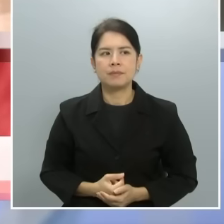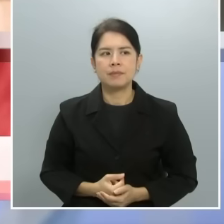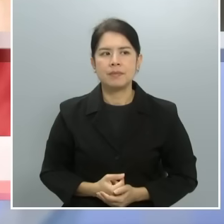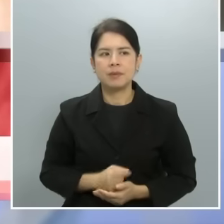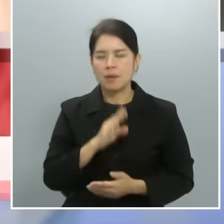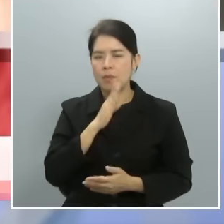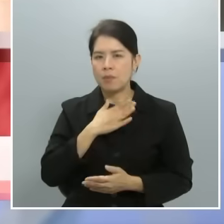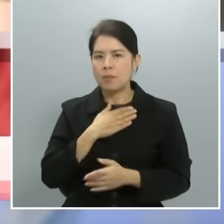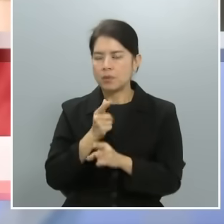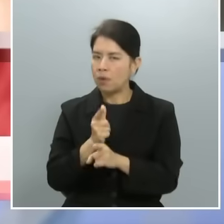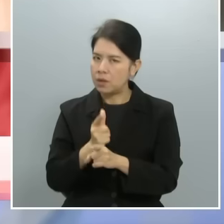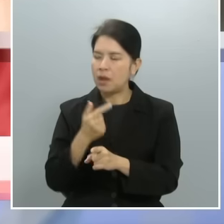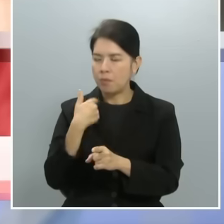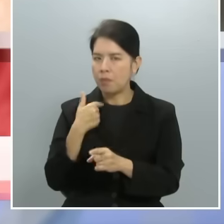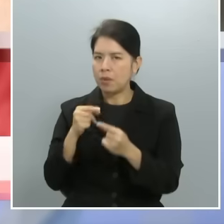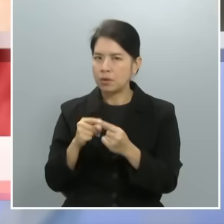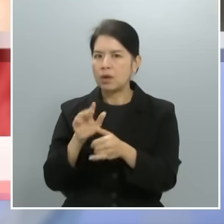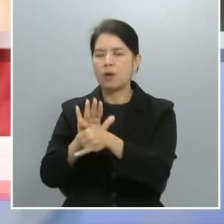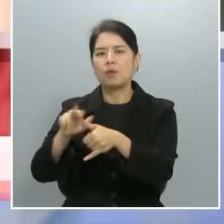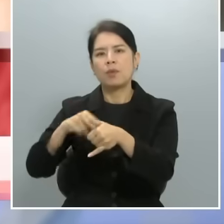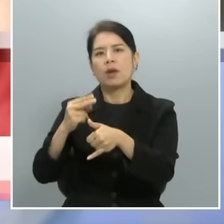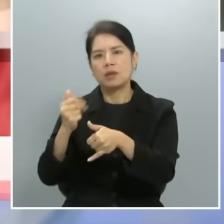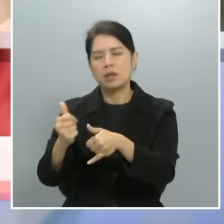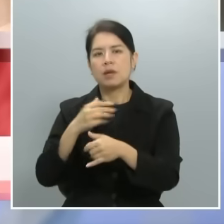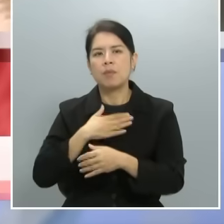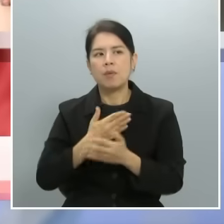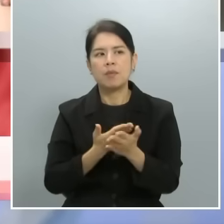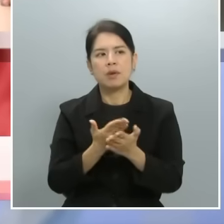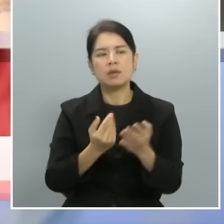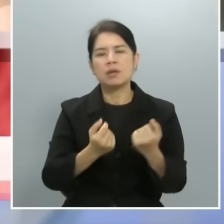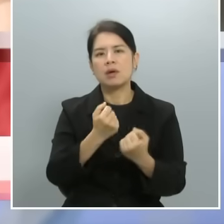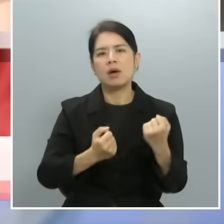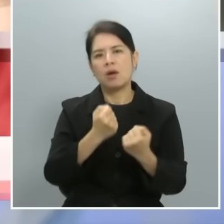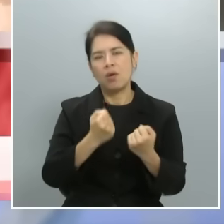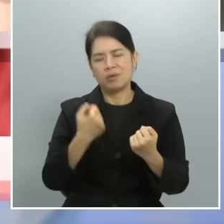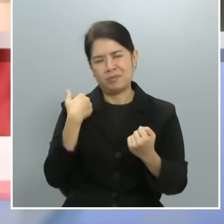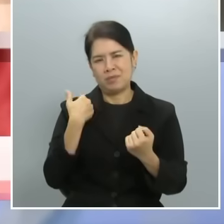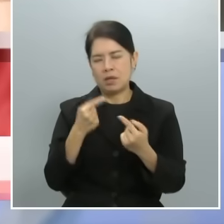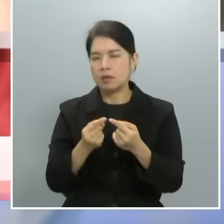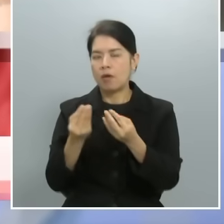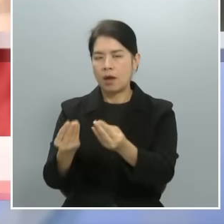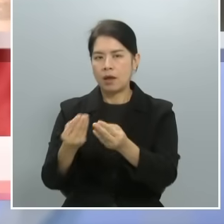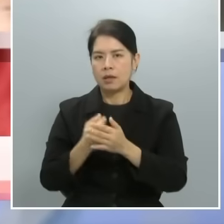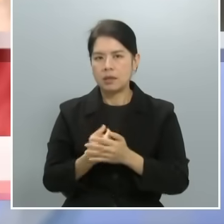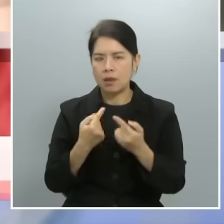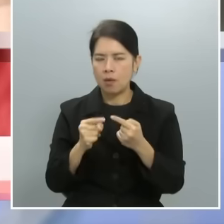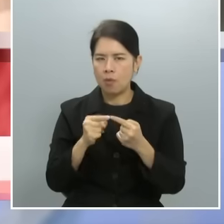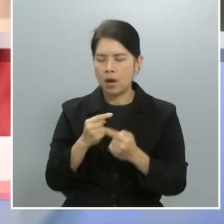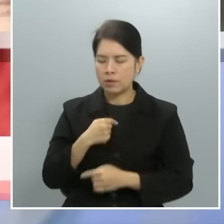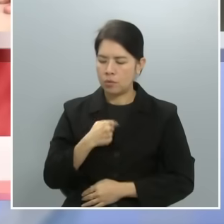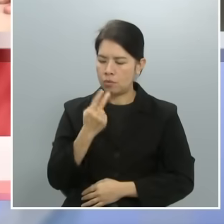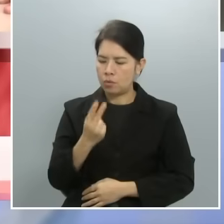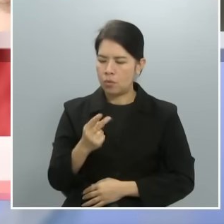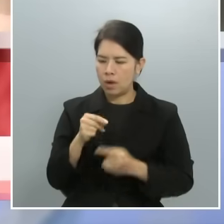พออยู่ไปนะผมซื้อรถให้เสร็จเรียบร้อยถ้าเขินเป็นอย่างนี้นะคุณใช้เงินนี่นะมันจะหมดอย่างเดียวหาอะไรท